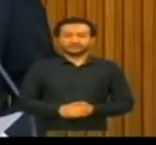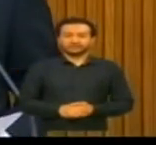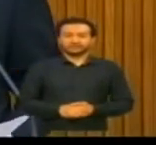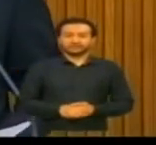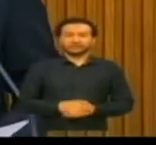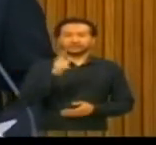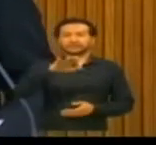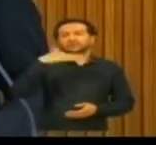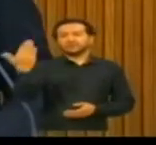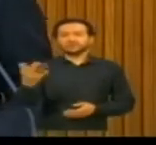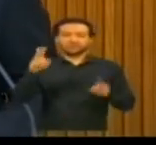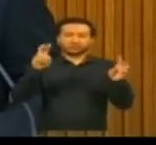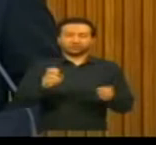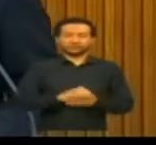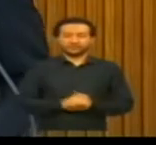Bir başka olay.